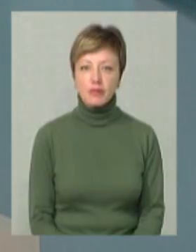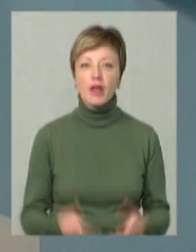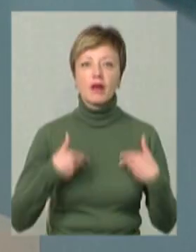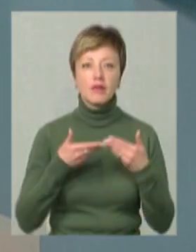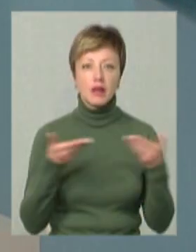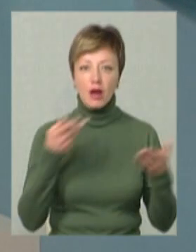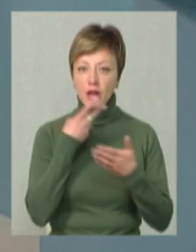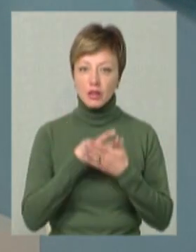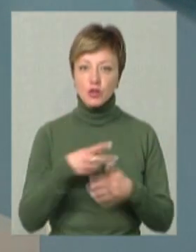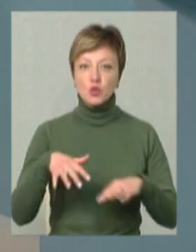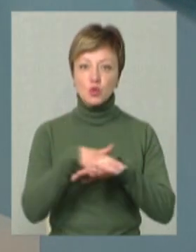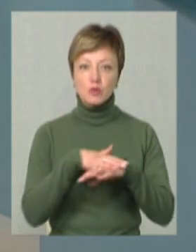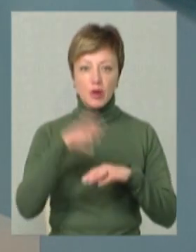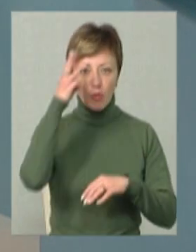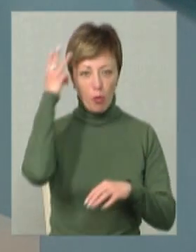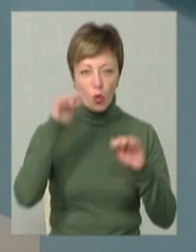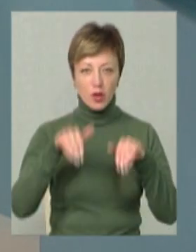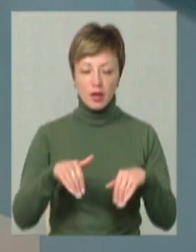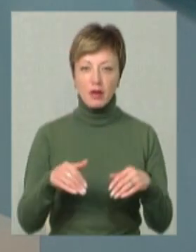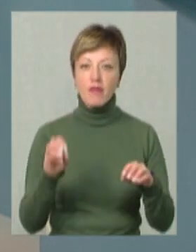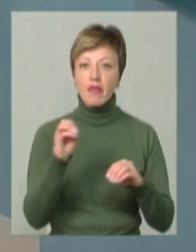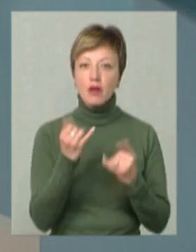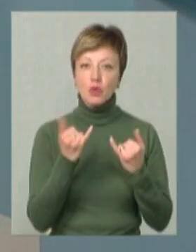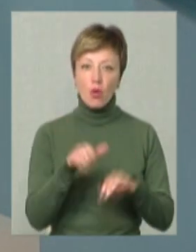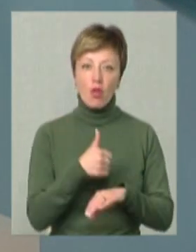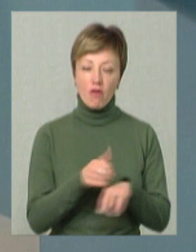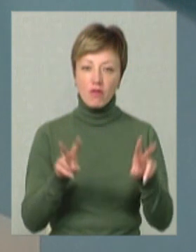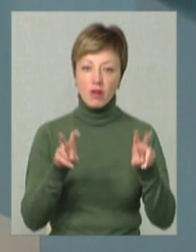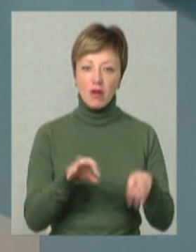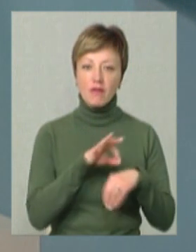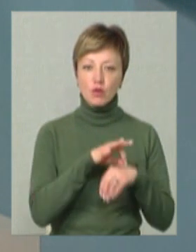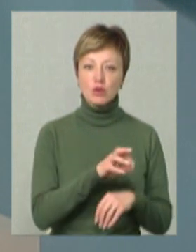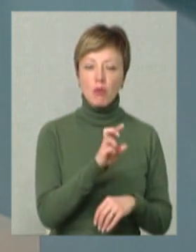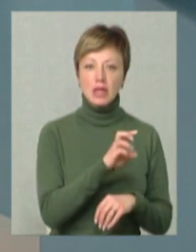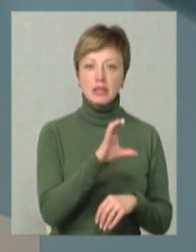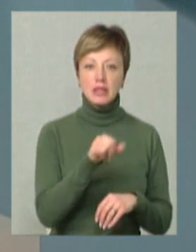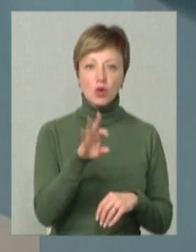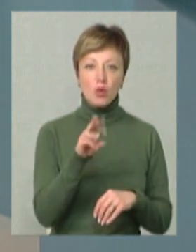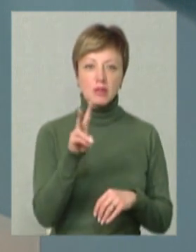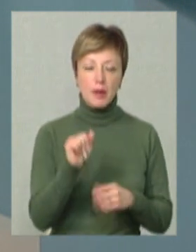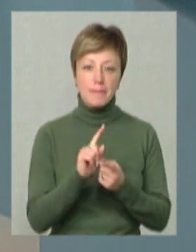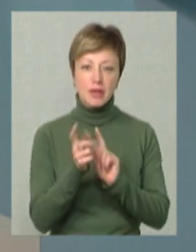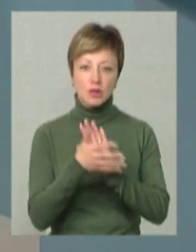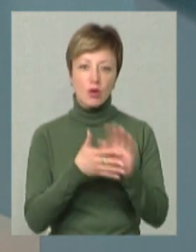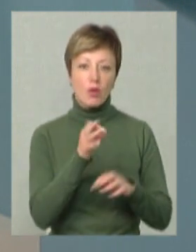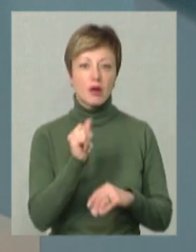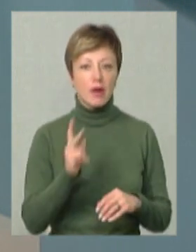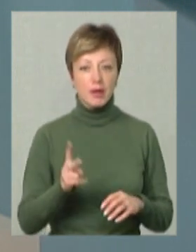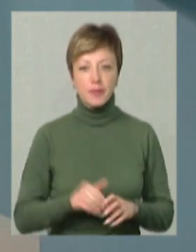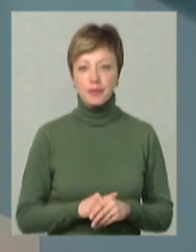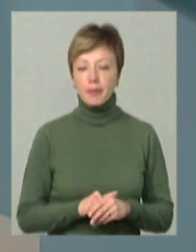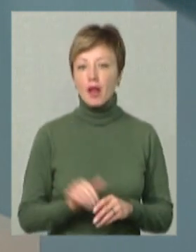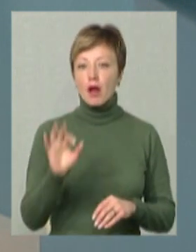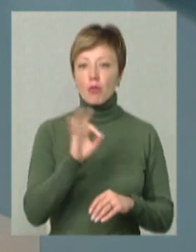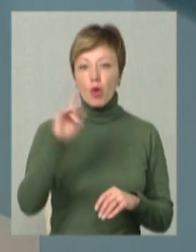Вітаю глядачів Суспільного ЮА Поділля. В етері сьогодні головне. Мене звати Богдана Садомська, на жестову мову перекладає Ольга Рибак.